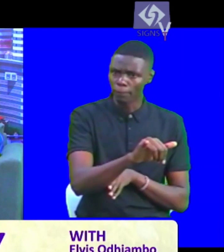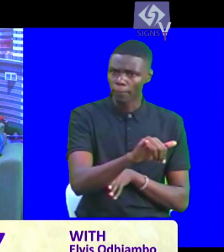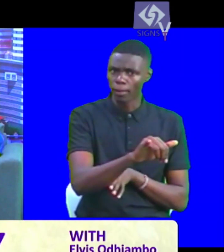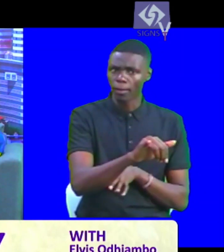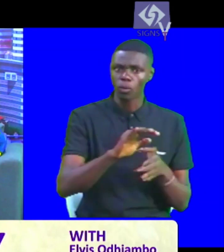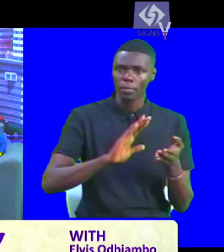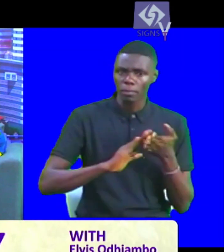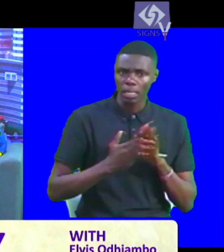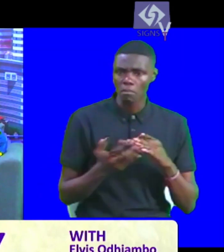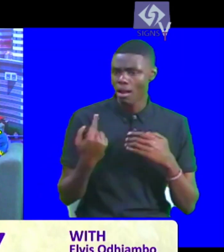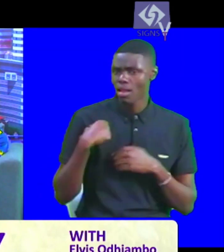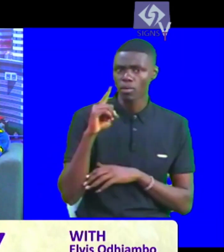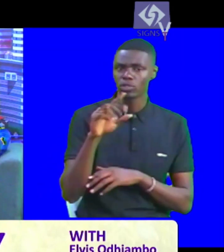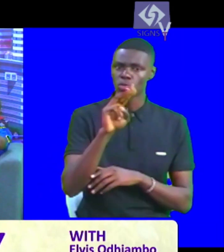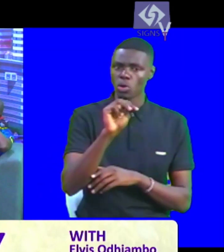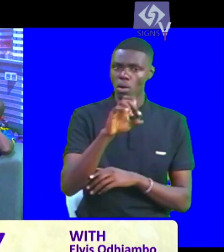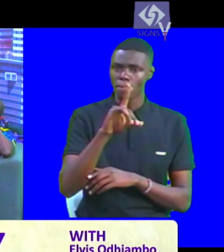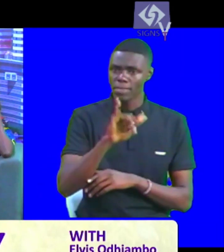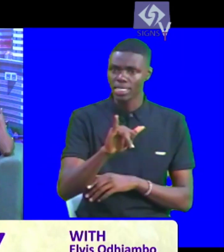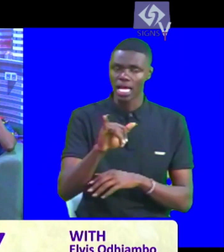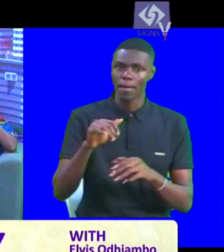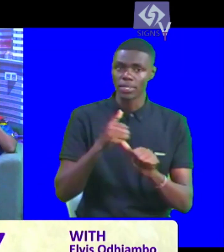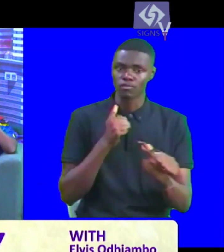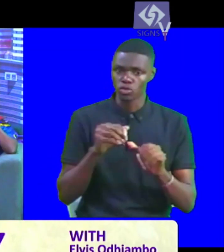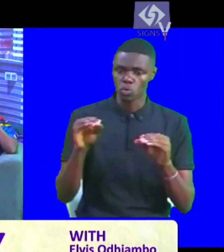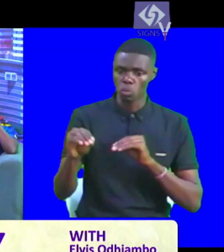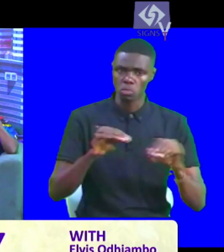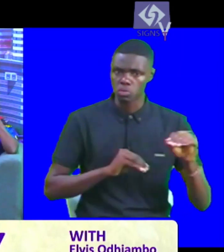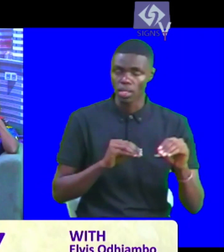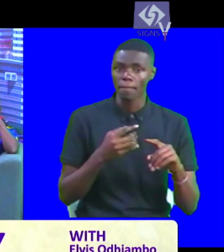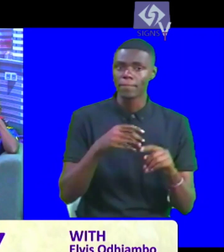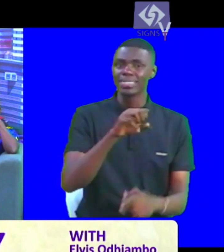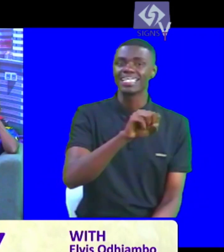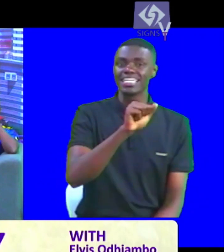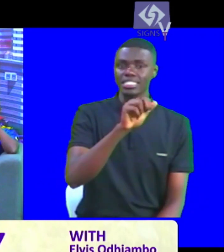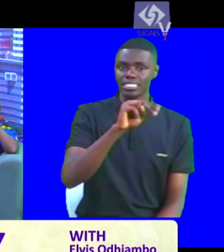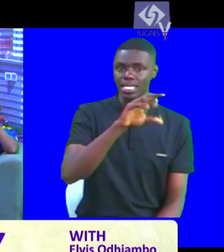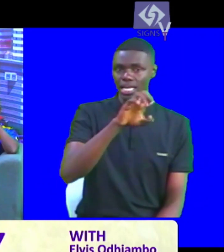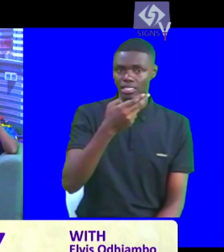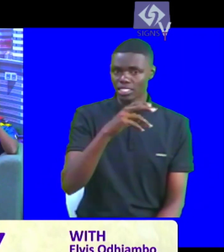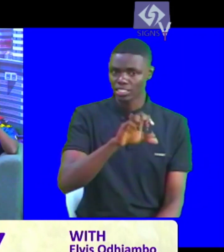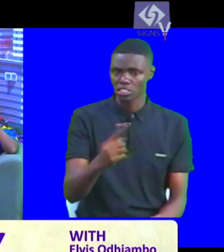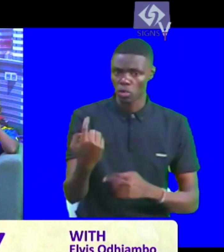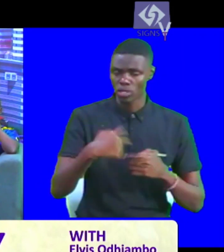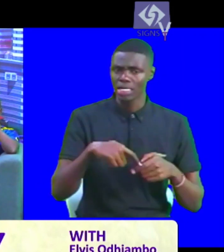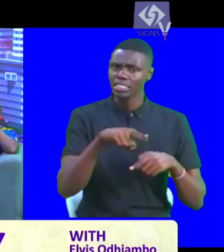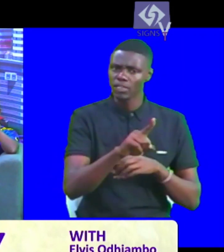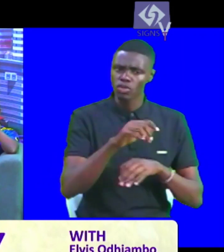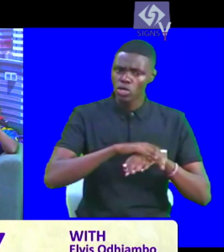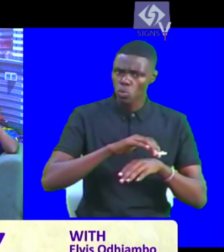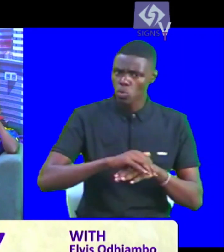pia ameishi pale kukua as the number 1. Mendy alikuja ameshindwa kumtoa, lakini unadhani Sanchez akikuja ataweza